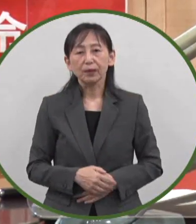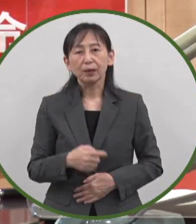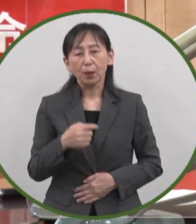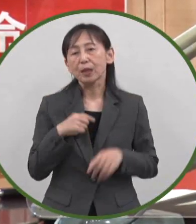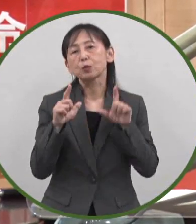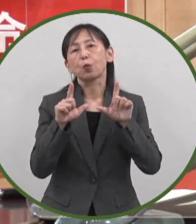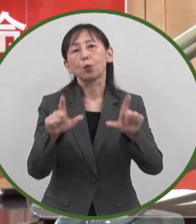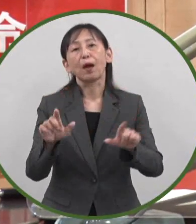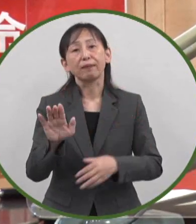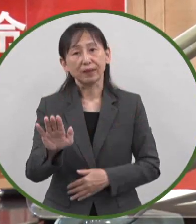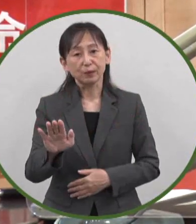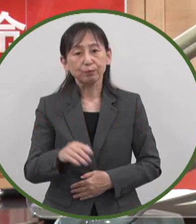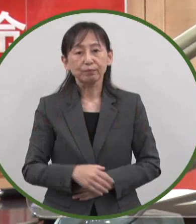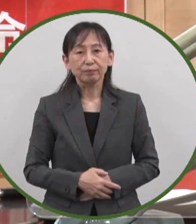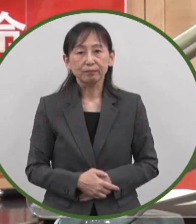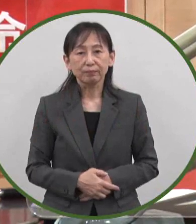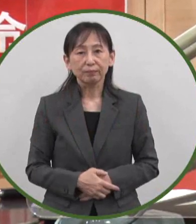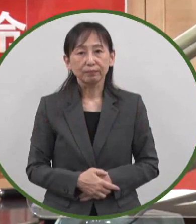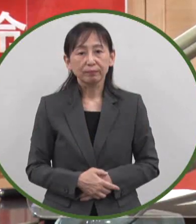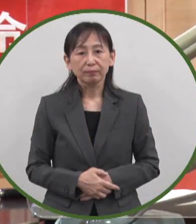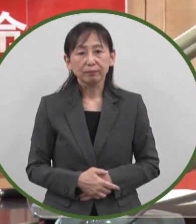えです。で、